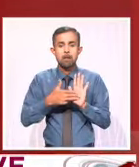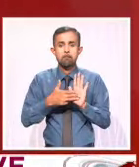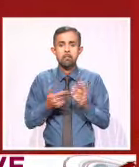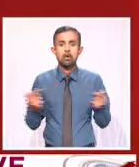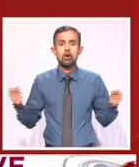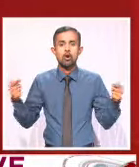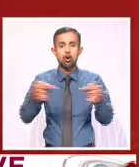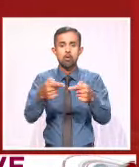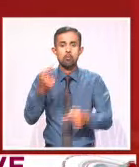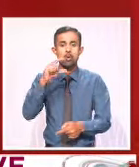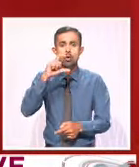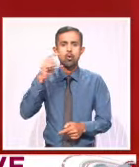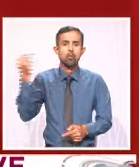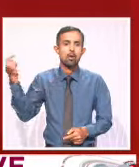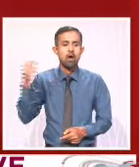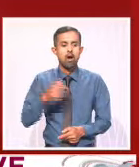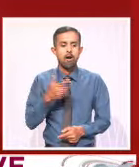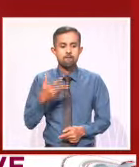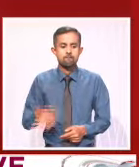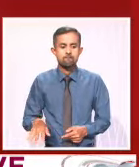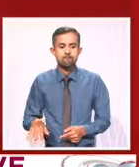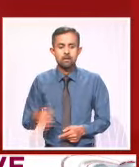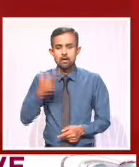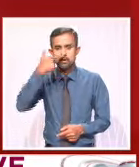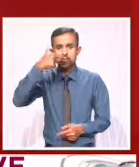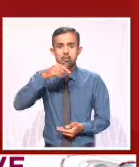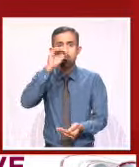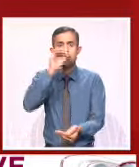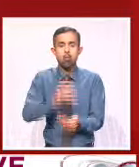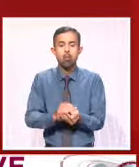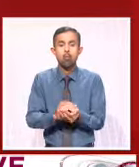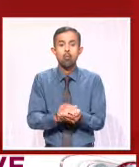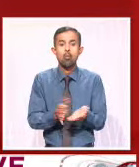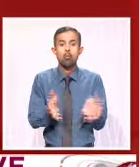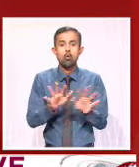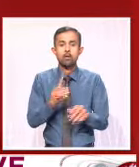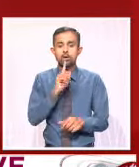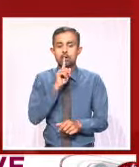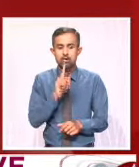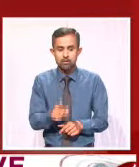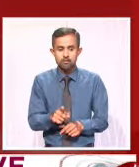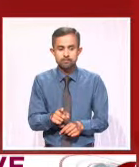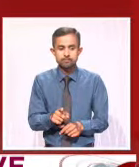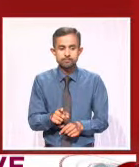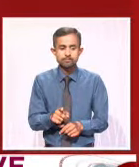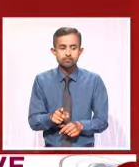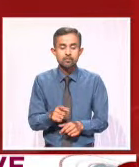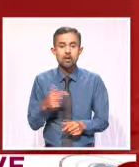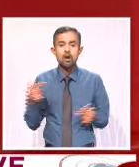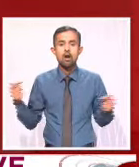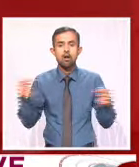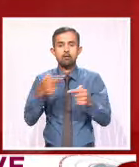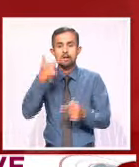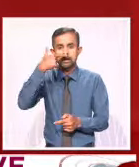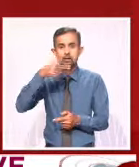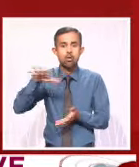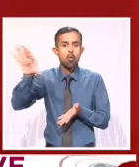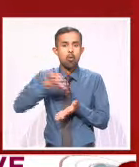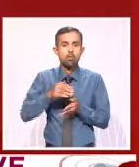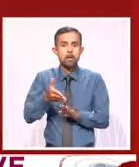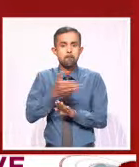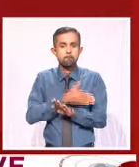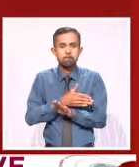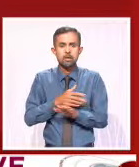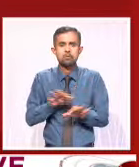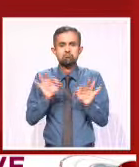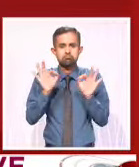නෞකාව පසුගියදා කොළඹ වරායට සේන්දු වුණා. කණිච තෙල් තොග ගබඩා පර්යන්තයේ නිවේදනයක් නිකුත් කරමින් කියා සිටින්නේ නෞකාවේ ඉන්ධන ගොඩබෑමට පෙර